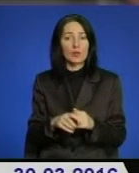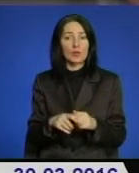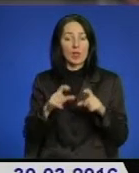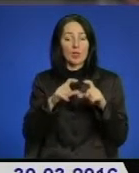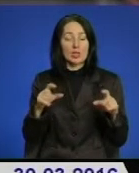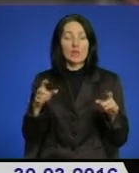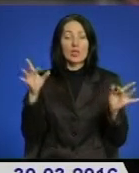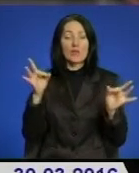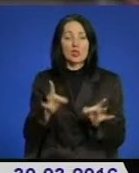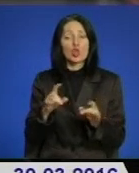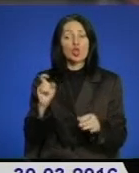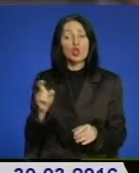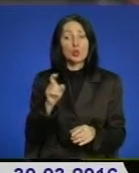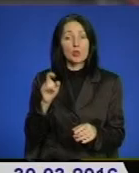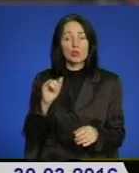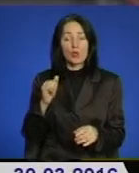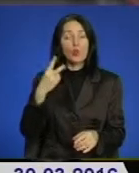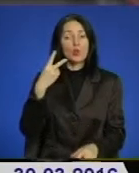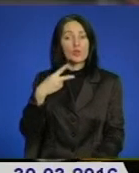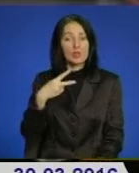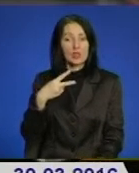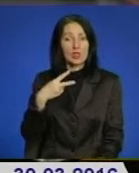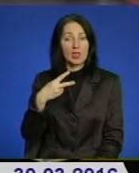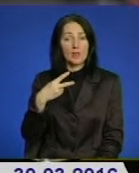Закладів ресторанного господарства у 20